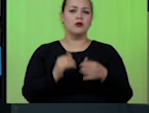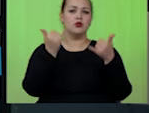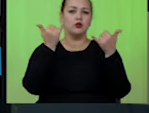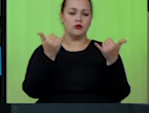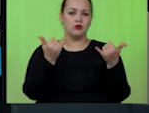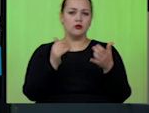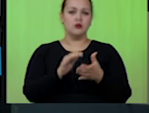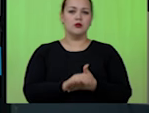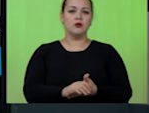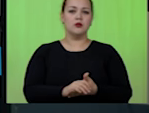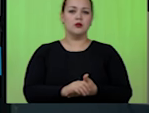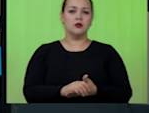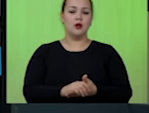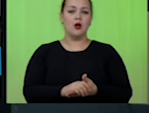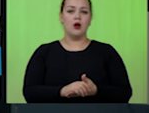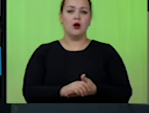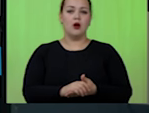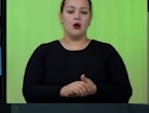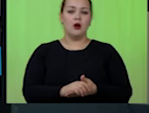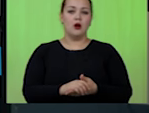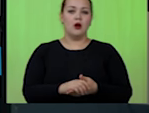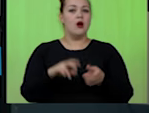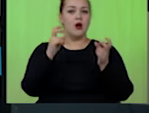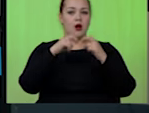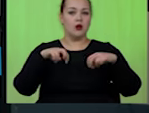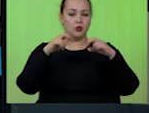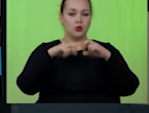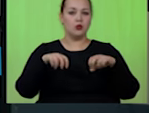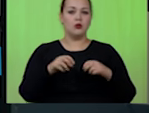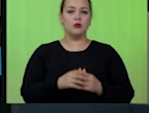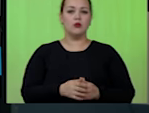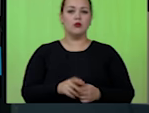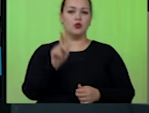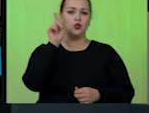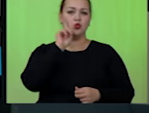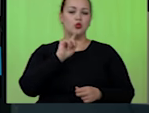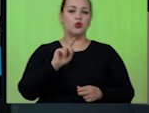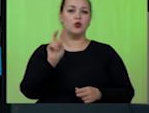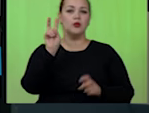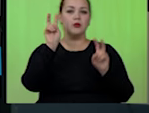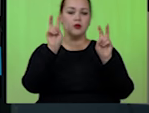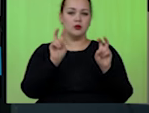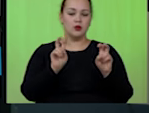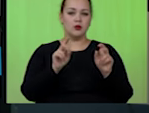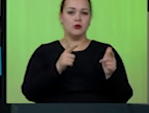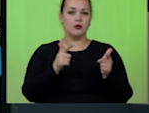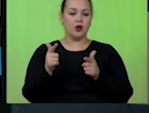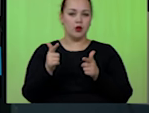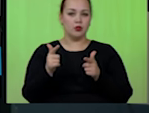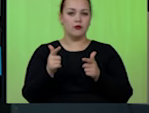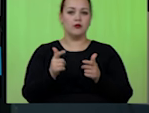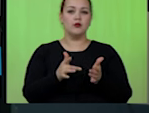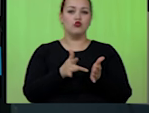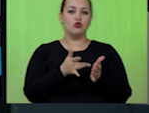Сегодня у нас тестирование. Сядьте поудобнее и приготовьтесь. Откройте свои тетрадочки, но